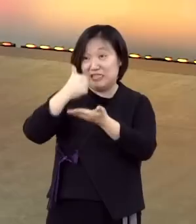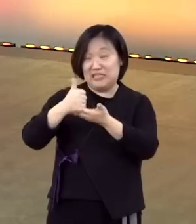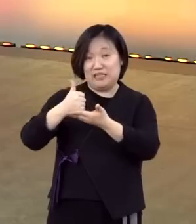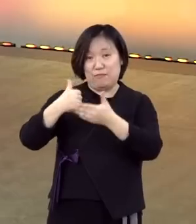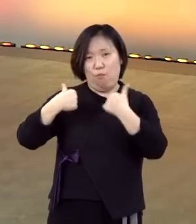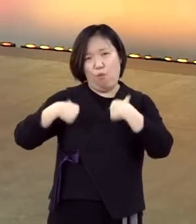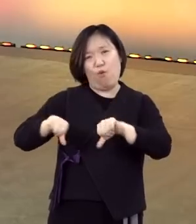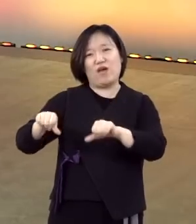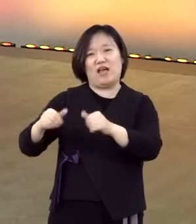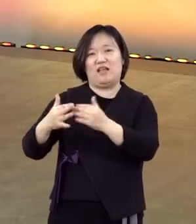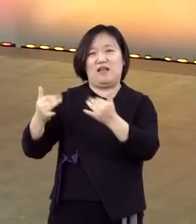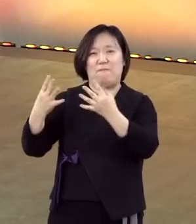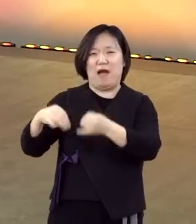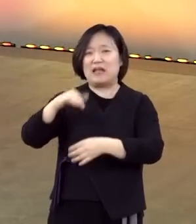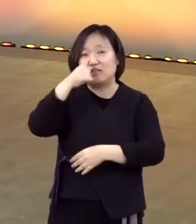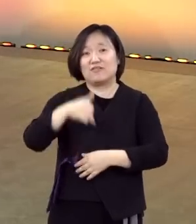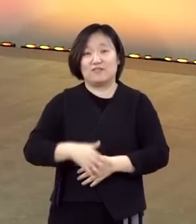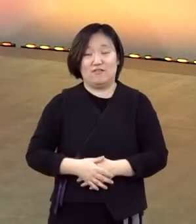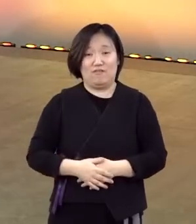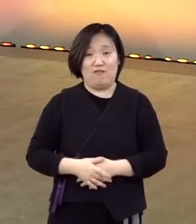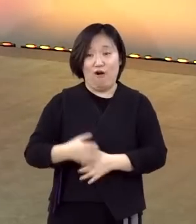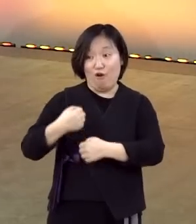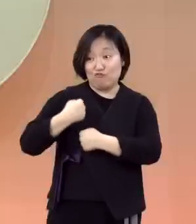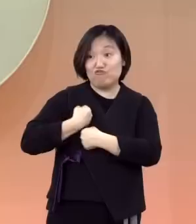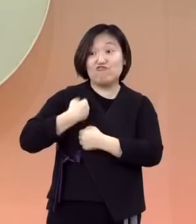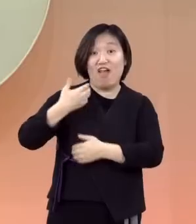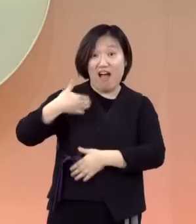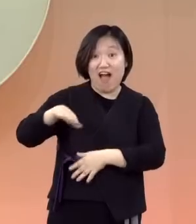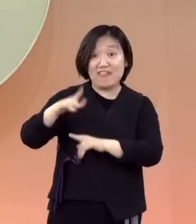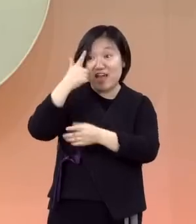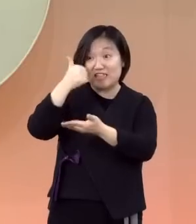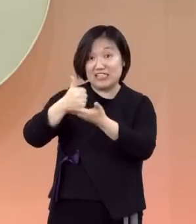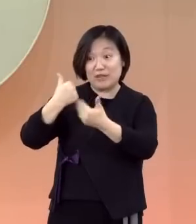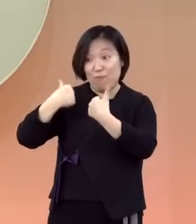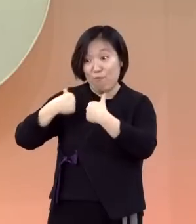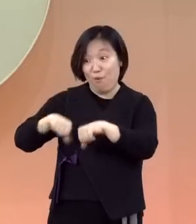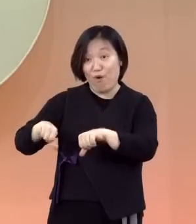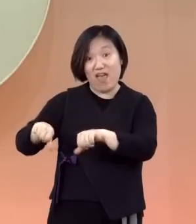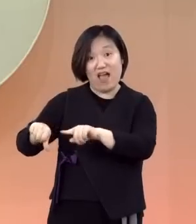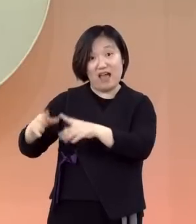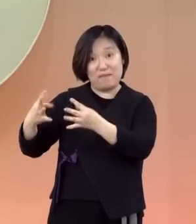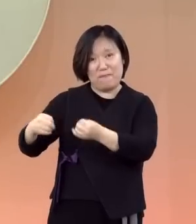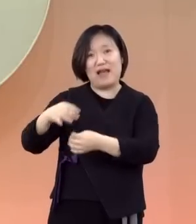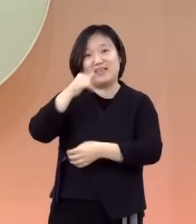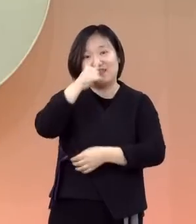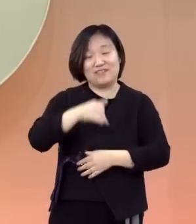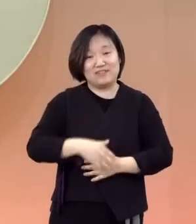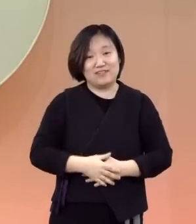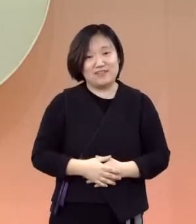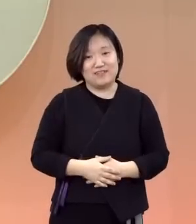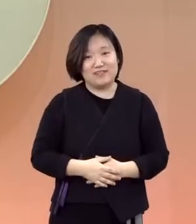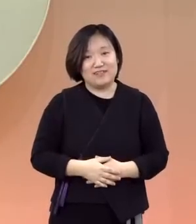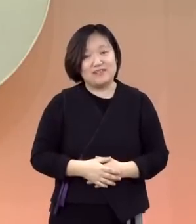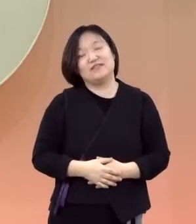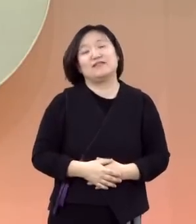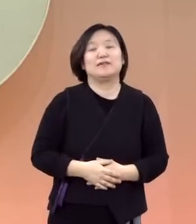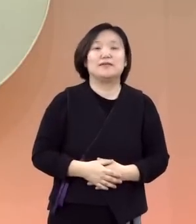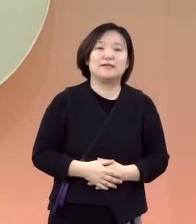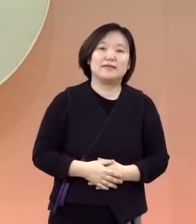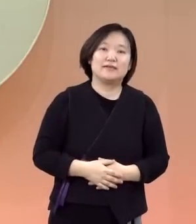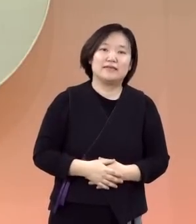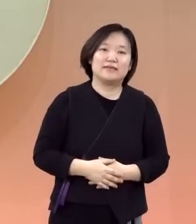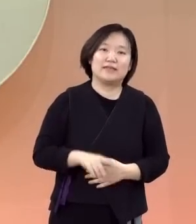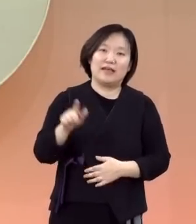경우가많았습니다. 모두그런것은아니지만, 승려들이승단을떠나는경우가있었는데,이